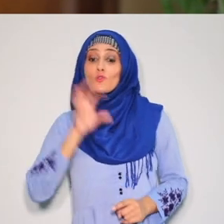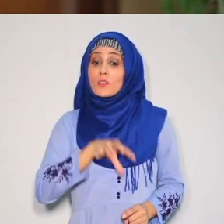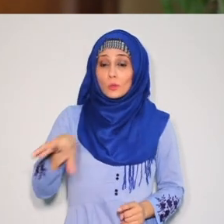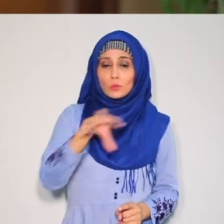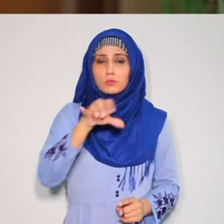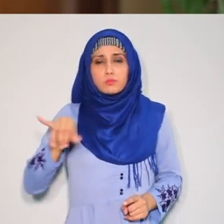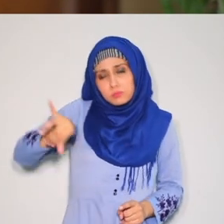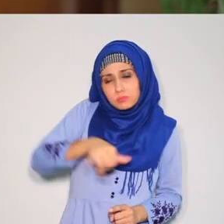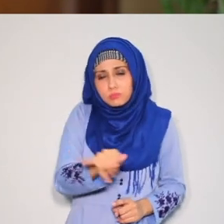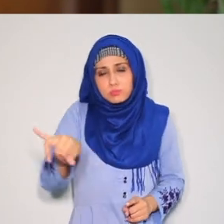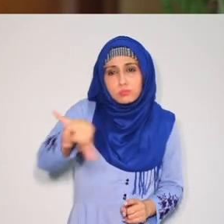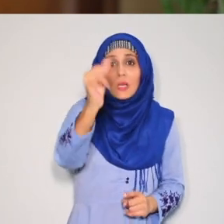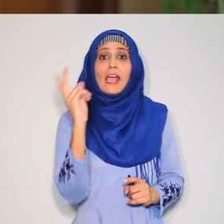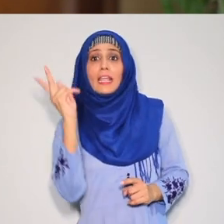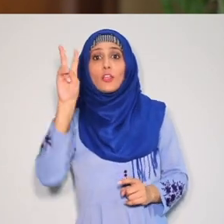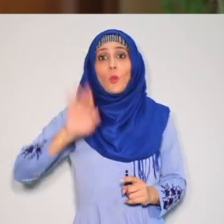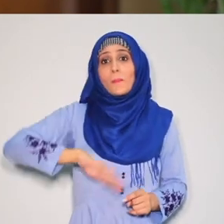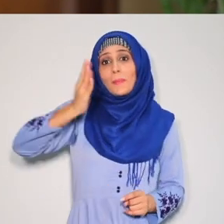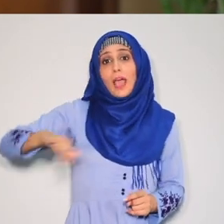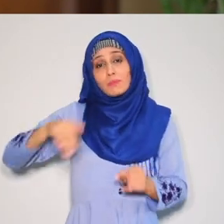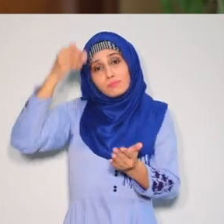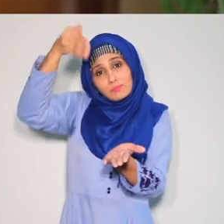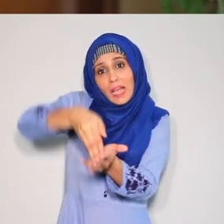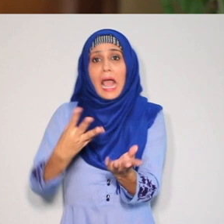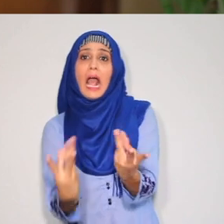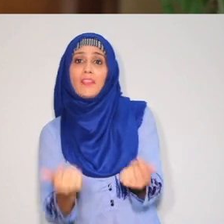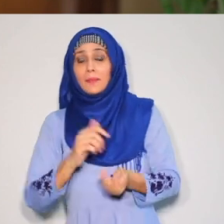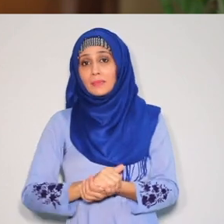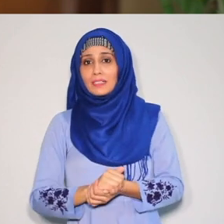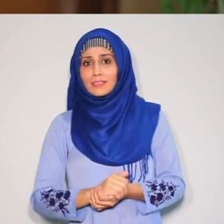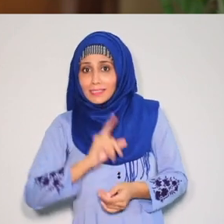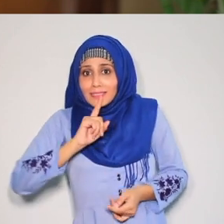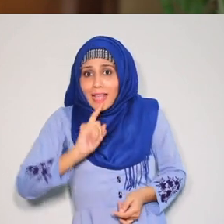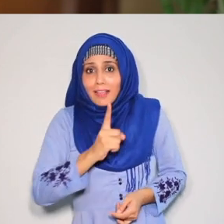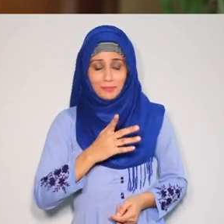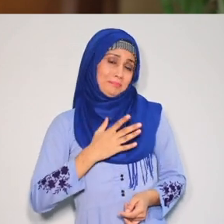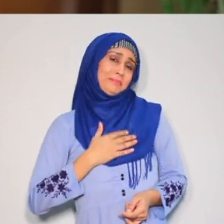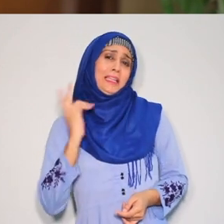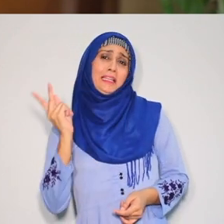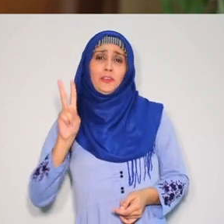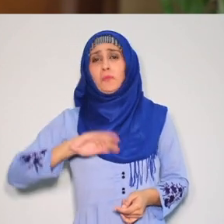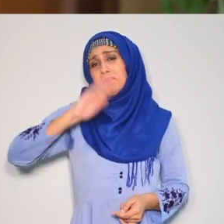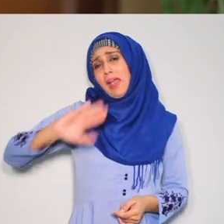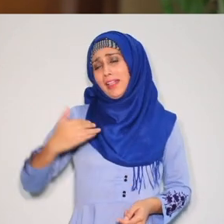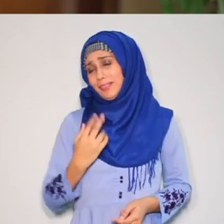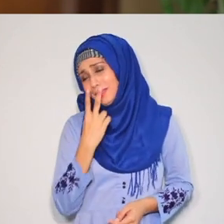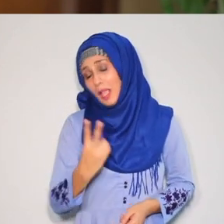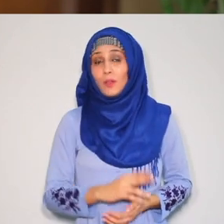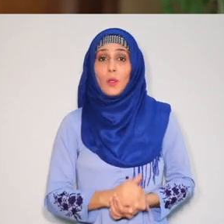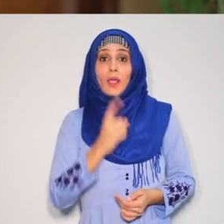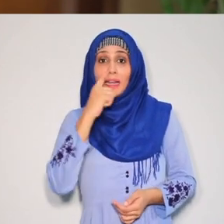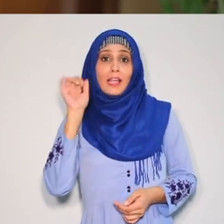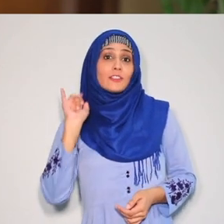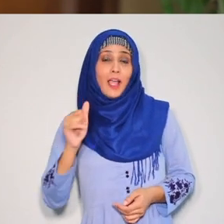हुई K2 पर ख़त्म होगी। वाकई? मुझे भी K2 देखना है, टुक टुक